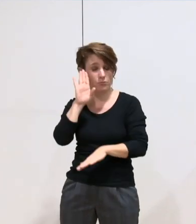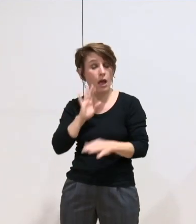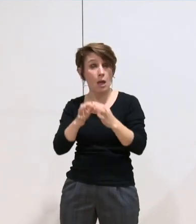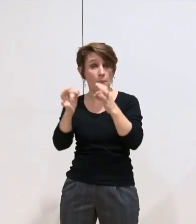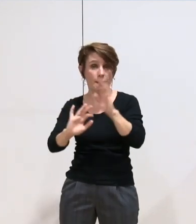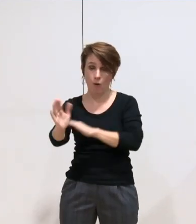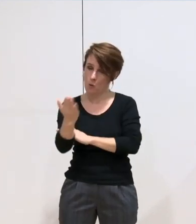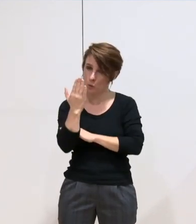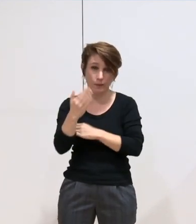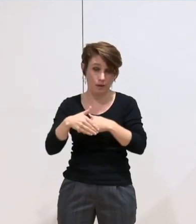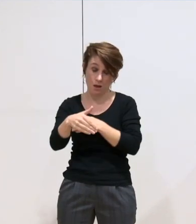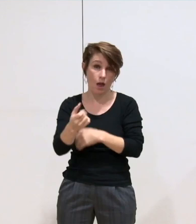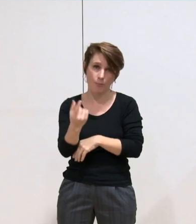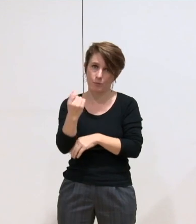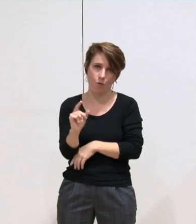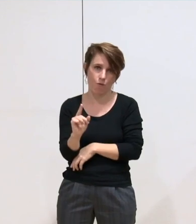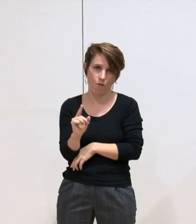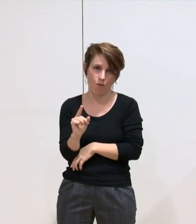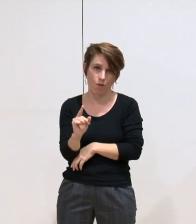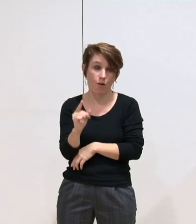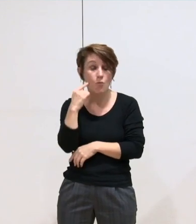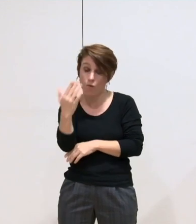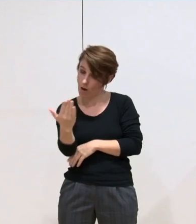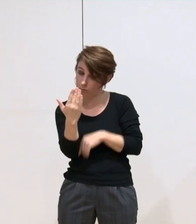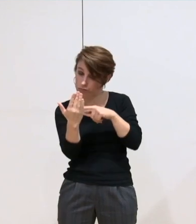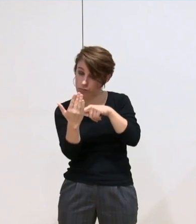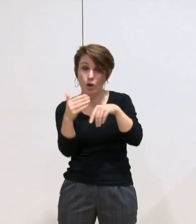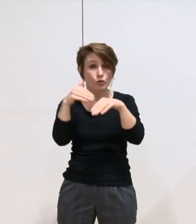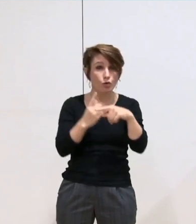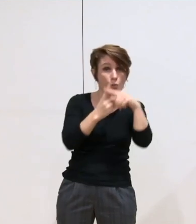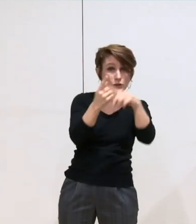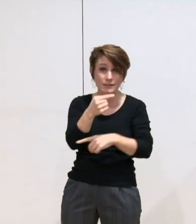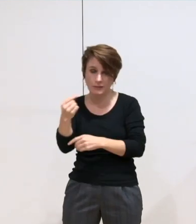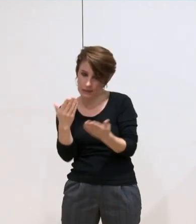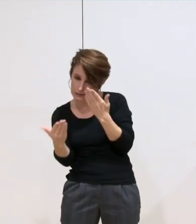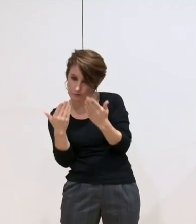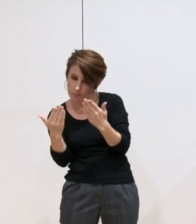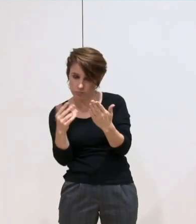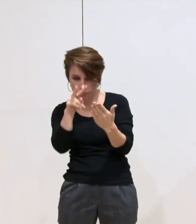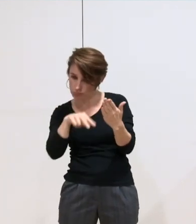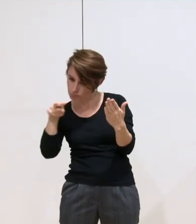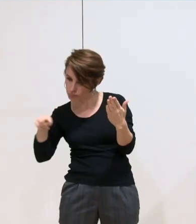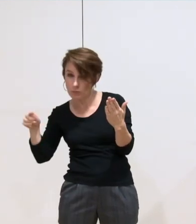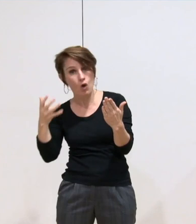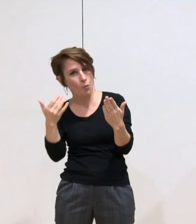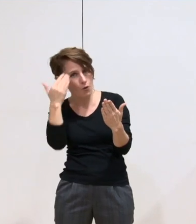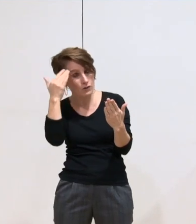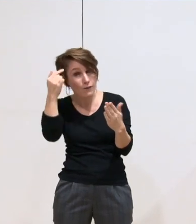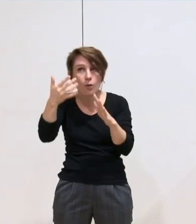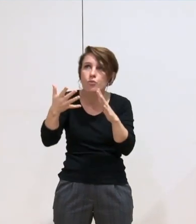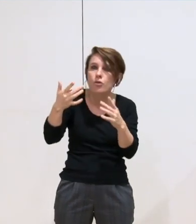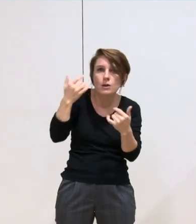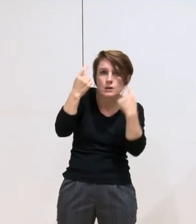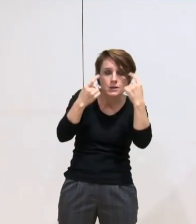présenté, y compris dans ces difficultés, pour que nous puissions les analyser, les regarder et savoir quel est l'avenir de ce bâtiment, qui est un